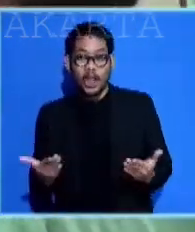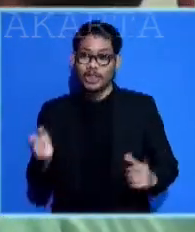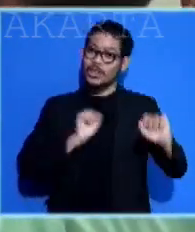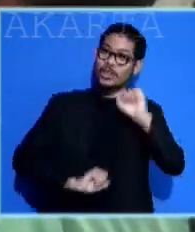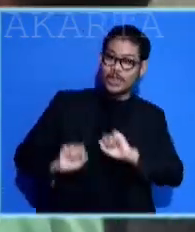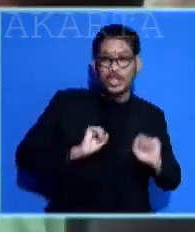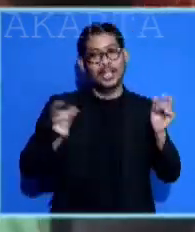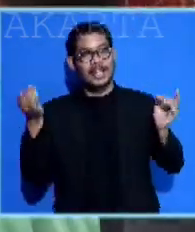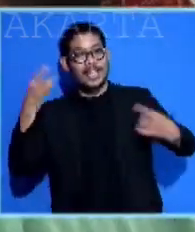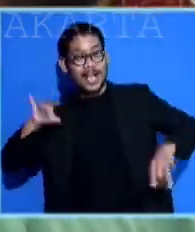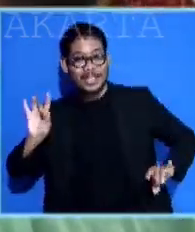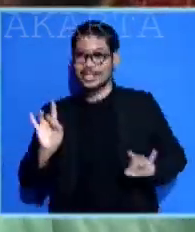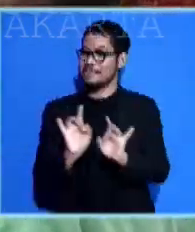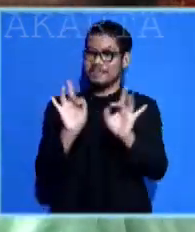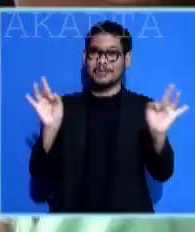mulai jauh-jauh hari.